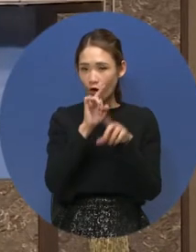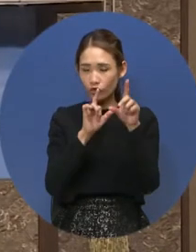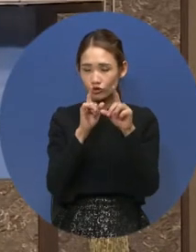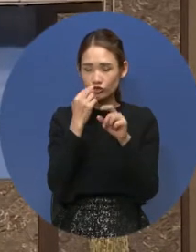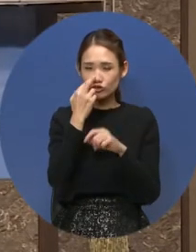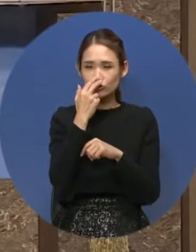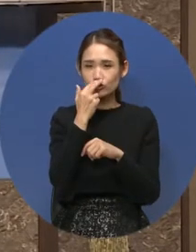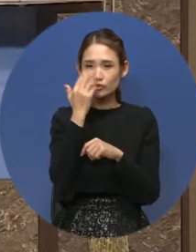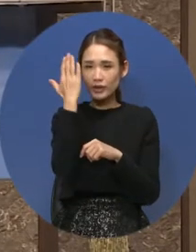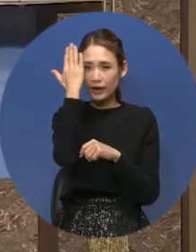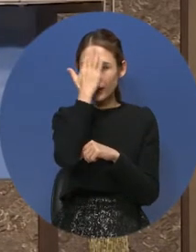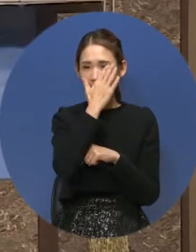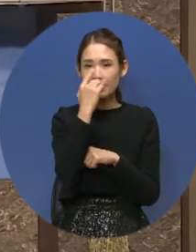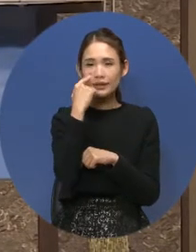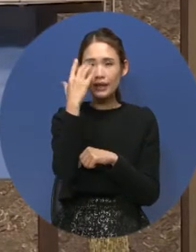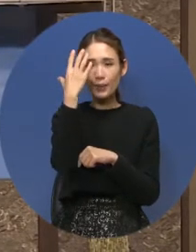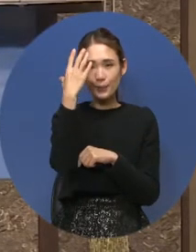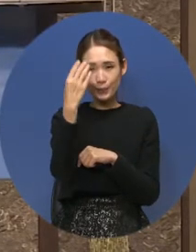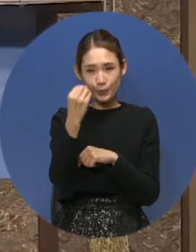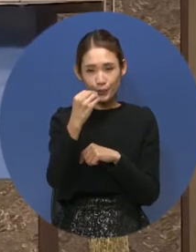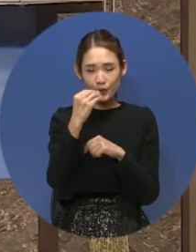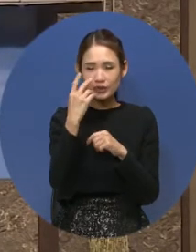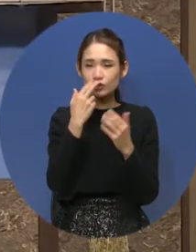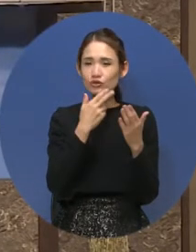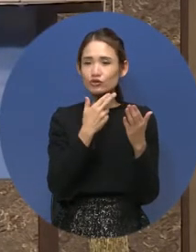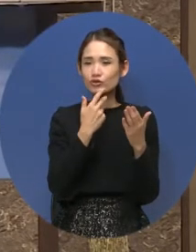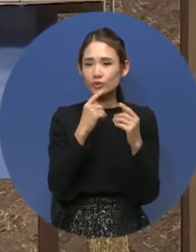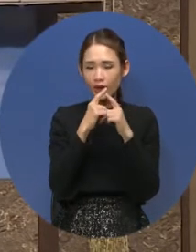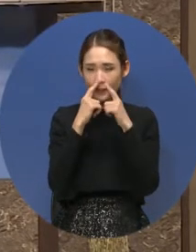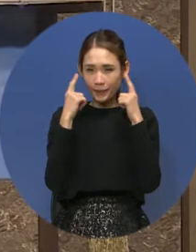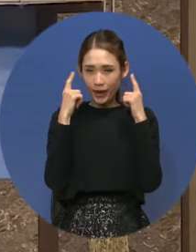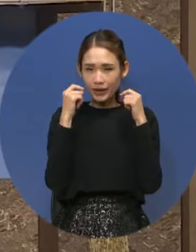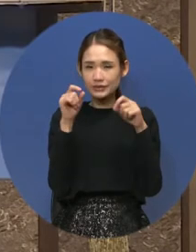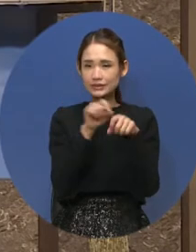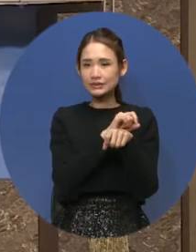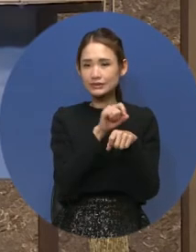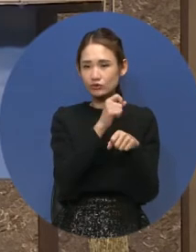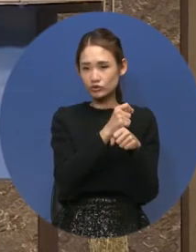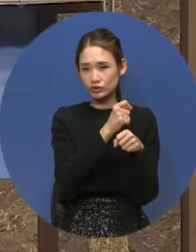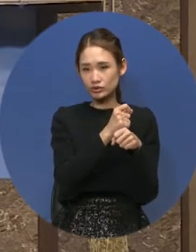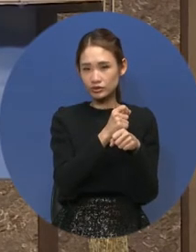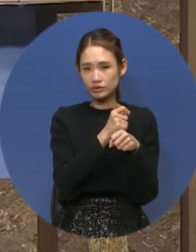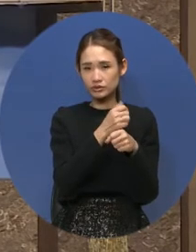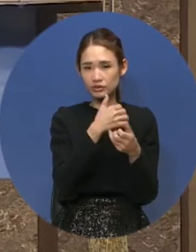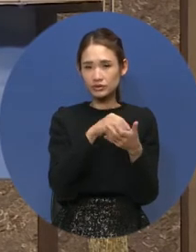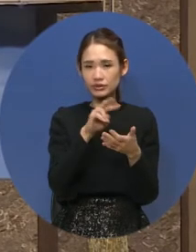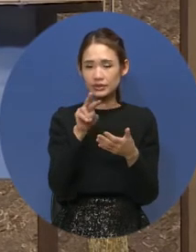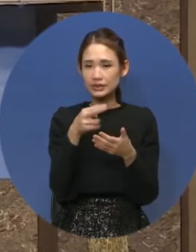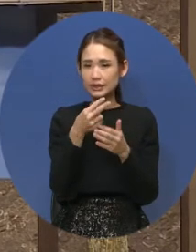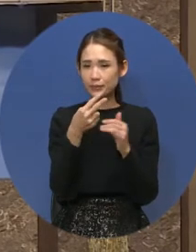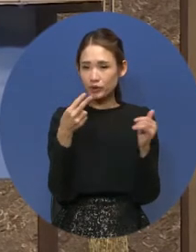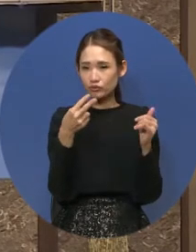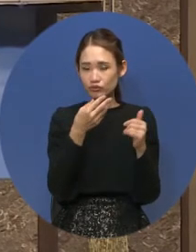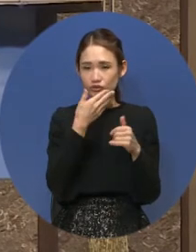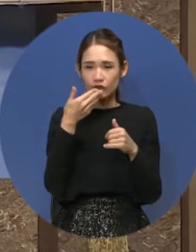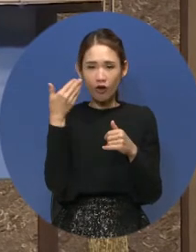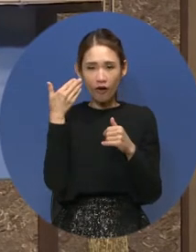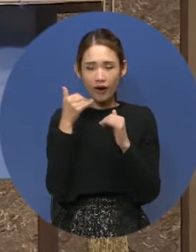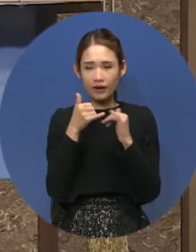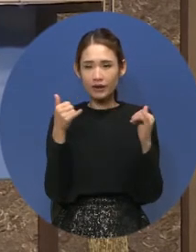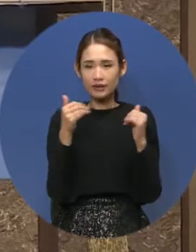투명하게 보이는 투명 마스크를 특수 제작을 해가지고 네. 한 200여 명 그 장애인